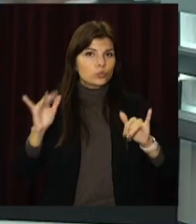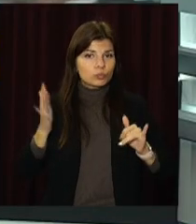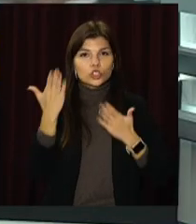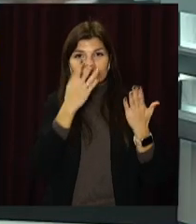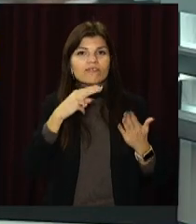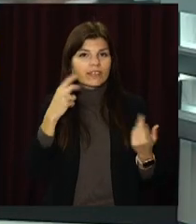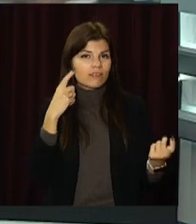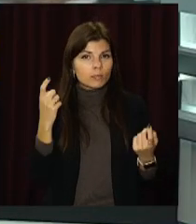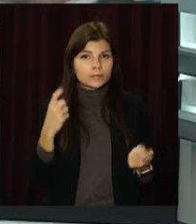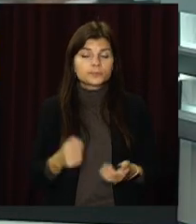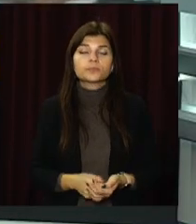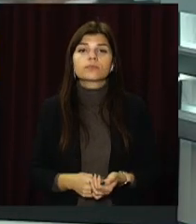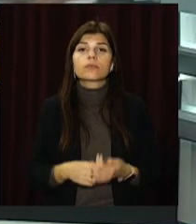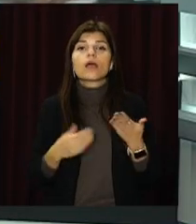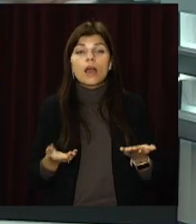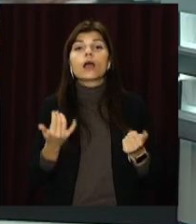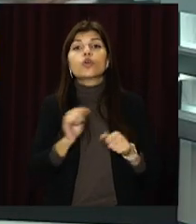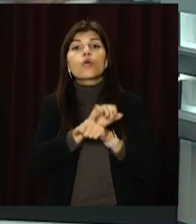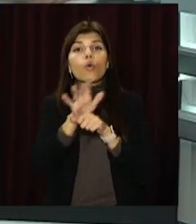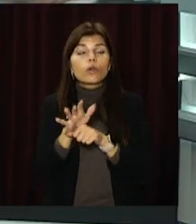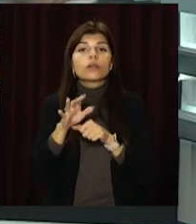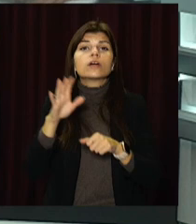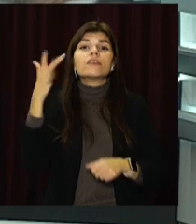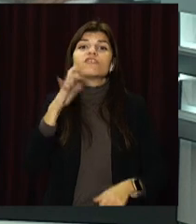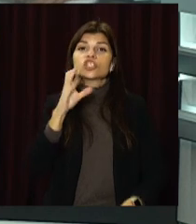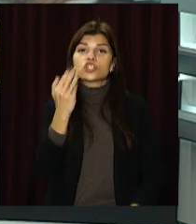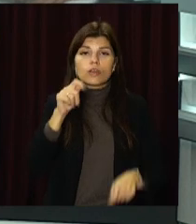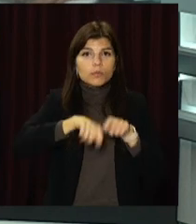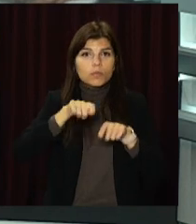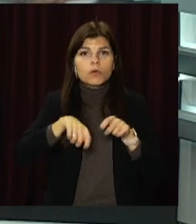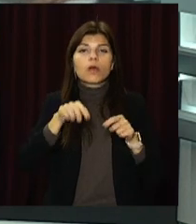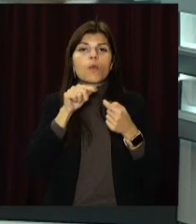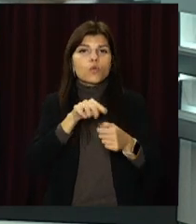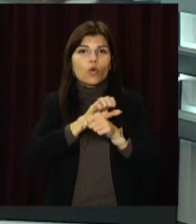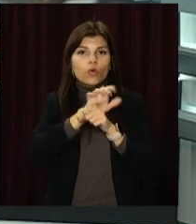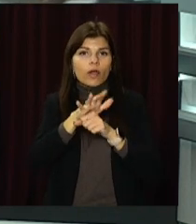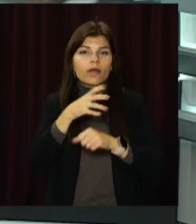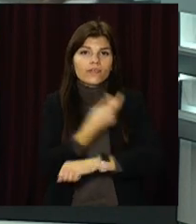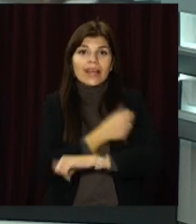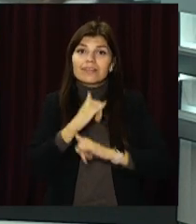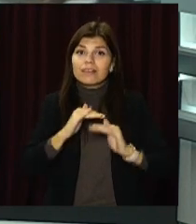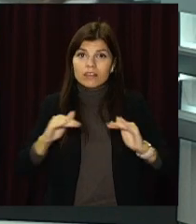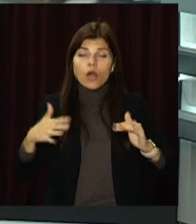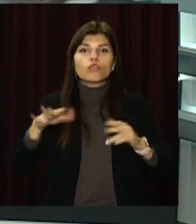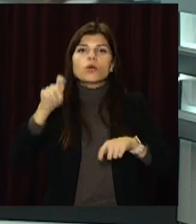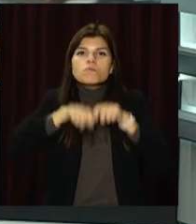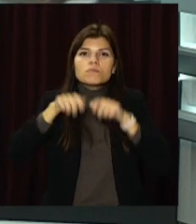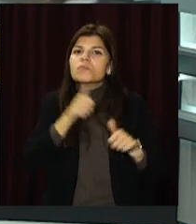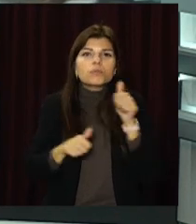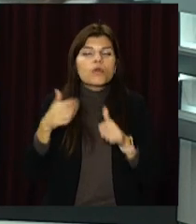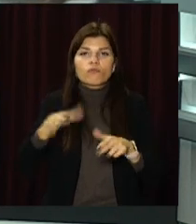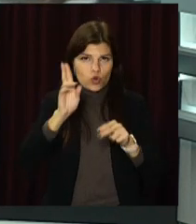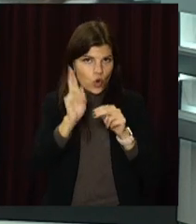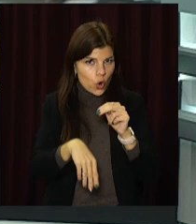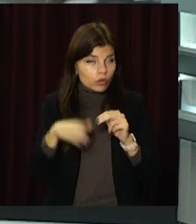А тепер до коронавірусу у світі. У США завершили випробування антикоронавірусної вакцини для дітей. Результати